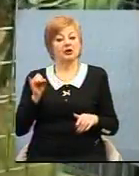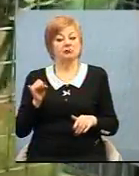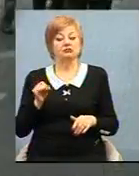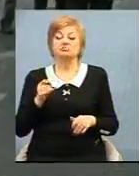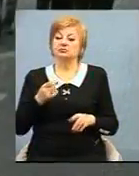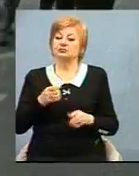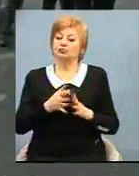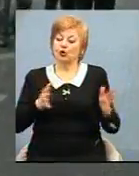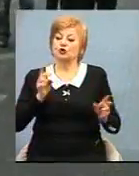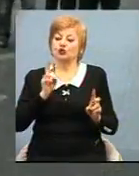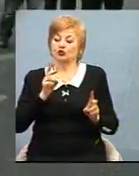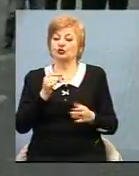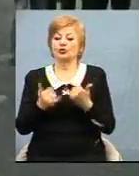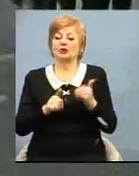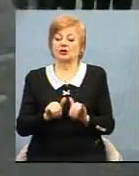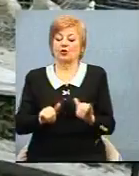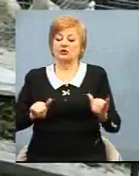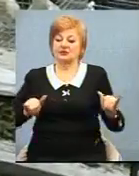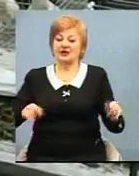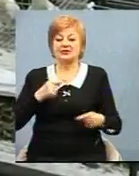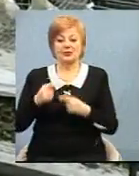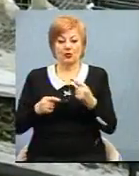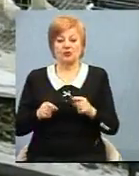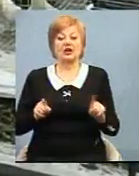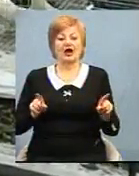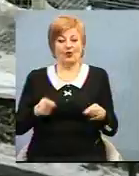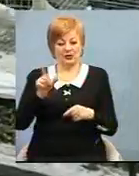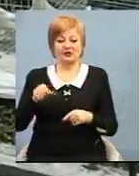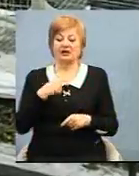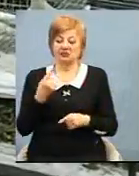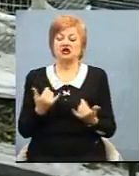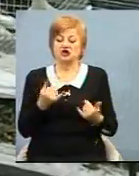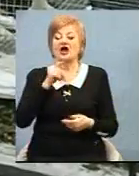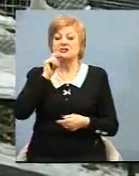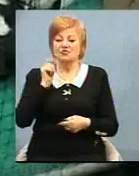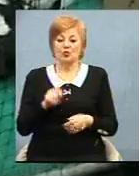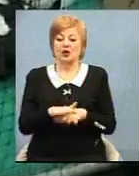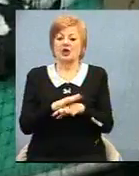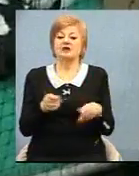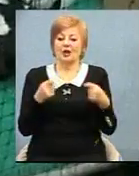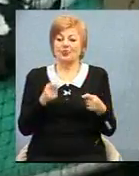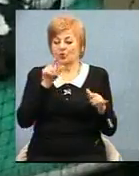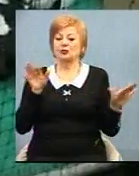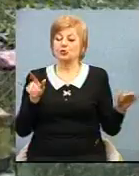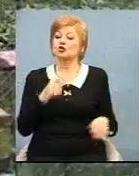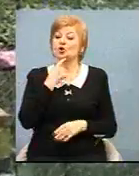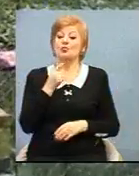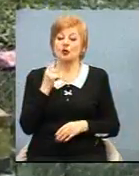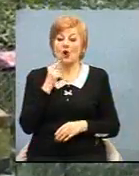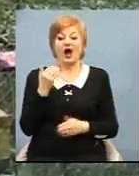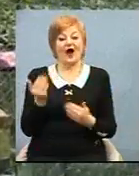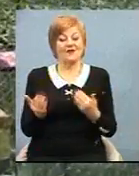у голубоводів. Їх беруть для виведення порід. Організатор говорить, нині в Україні ярмарків з продажу птахів багато, а от